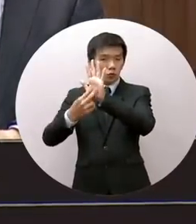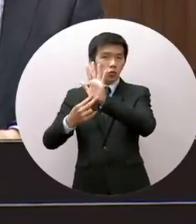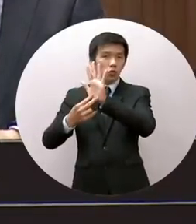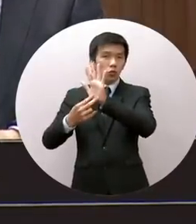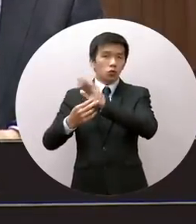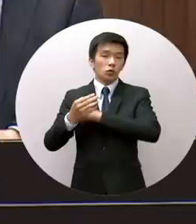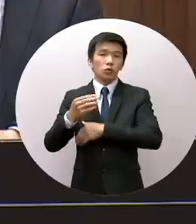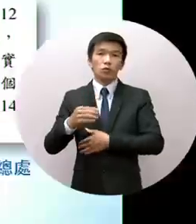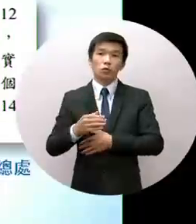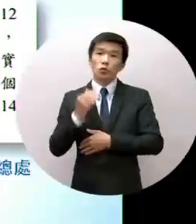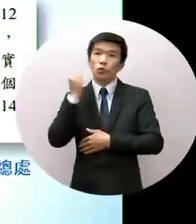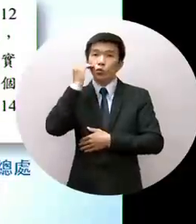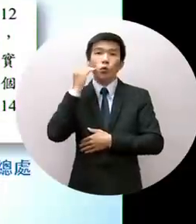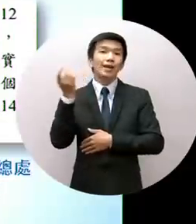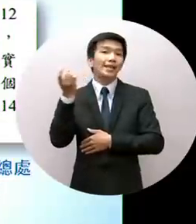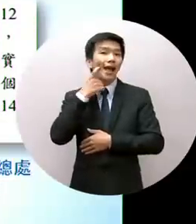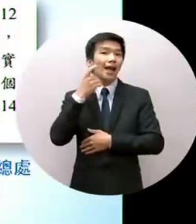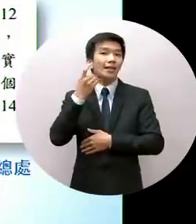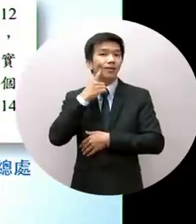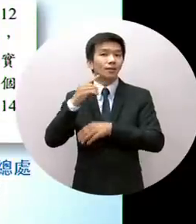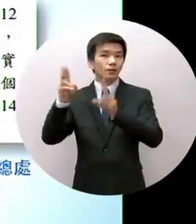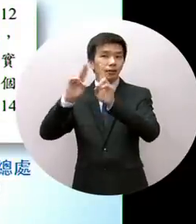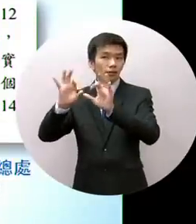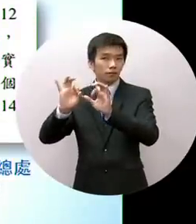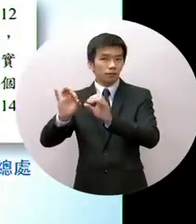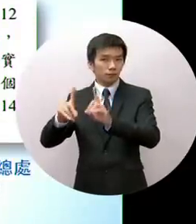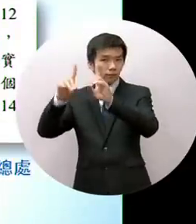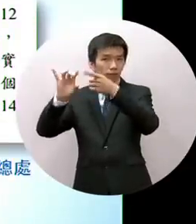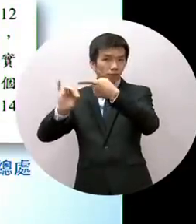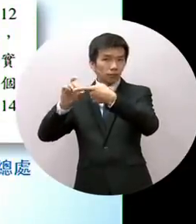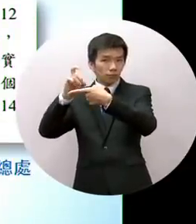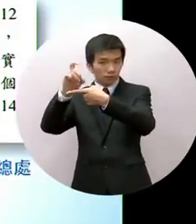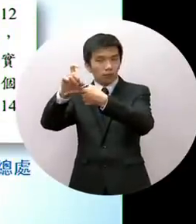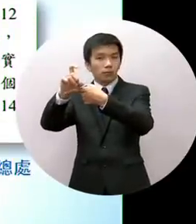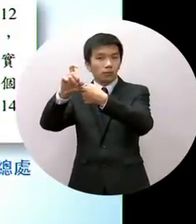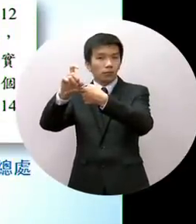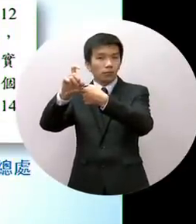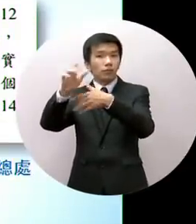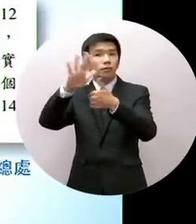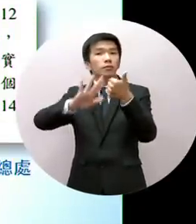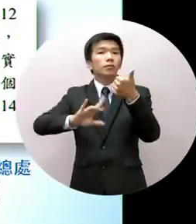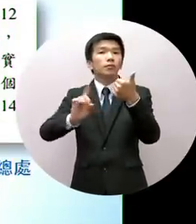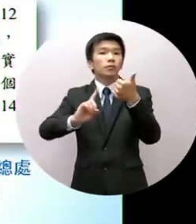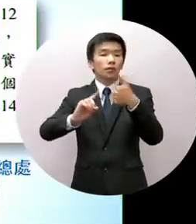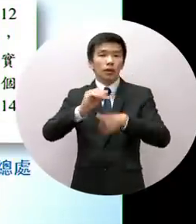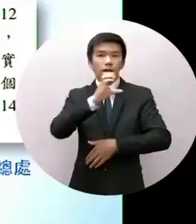10%，如果电价涨10%的话 ，CPI 影响在